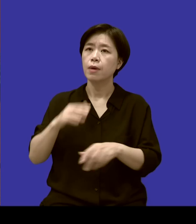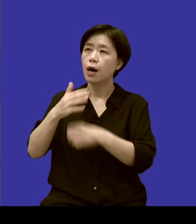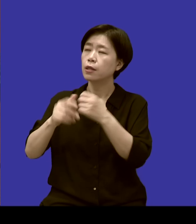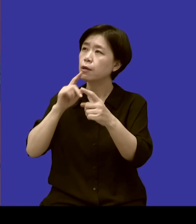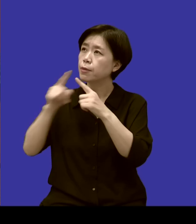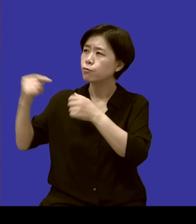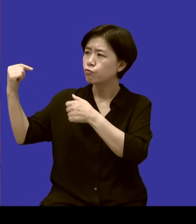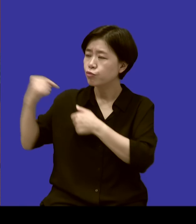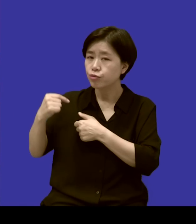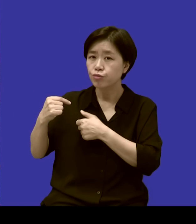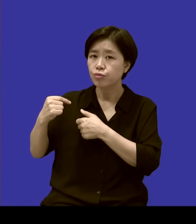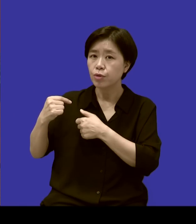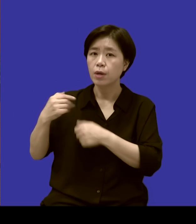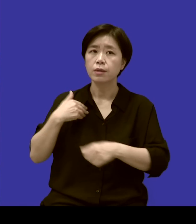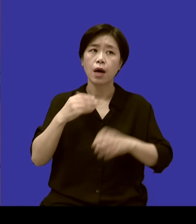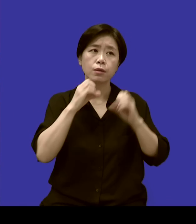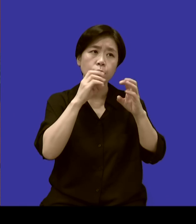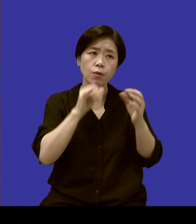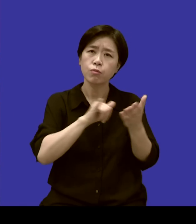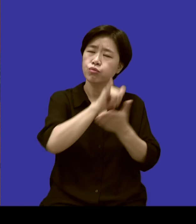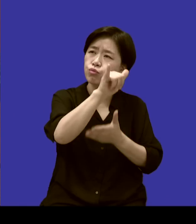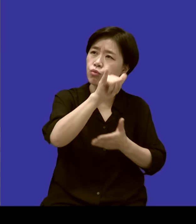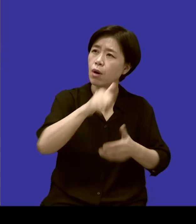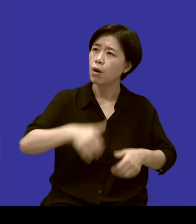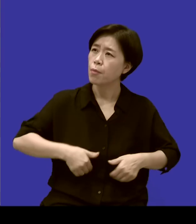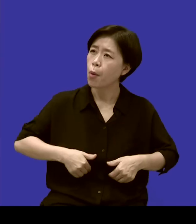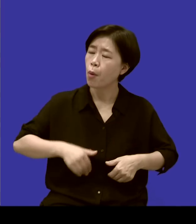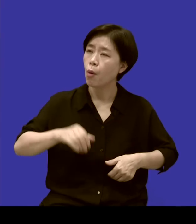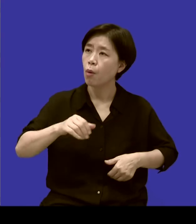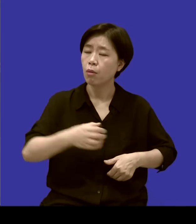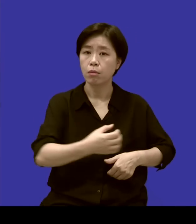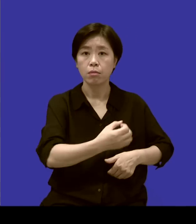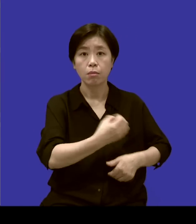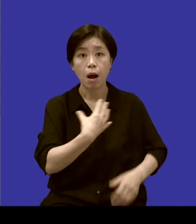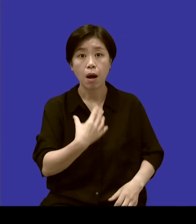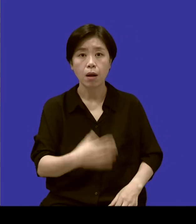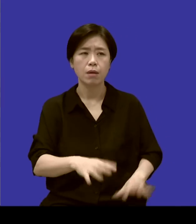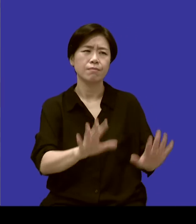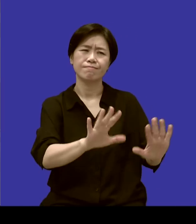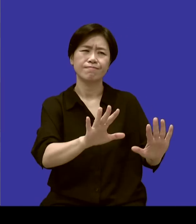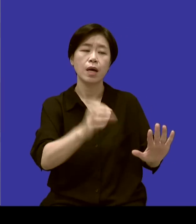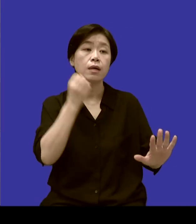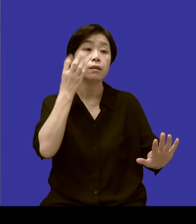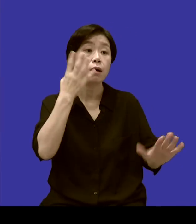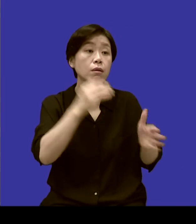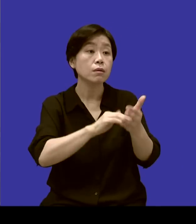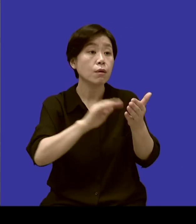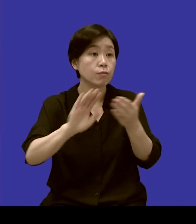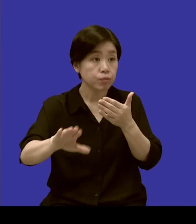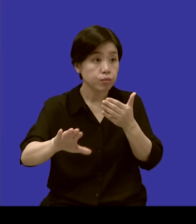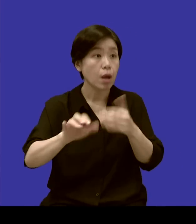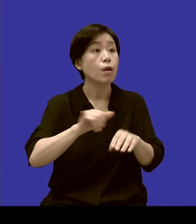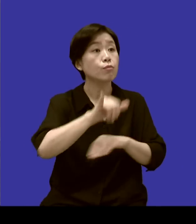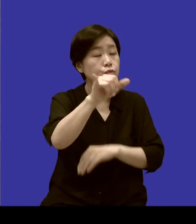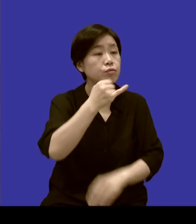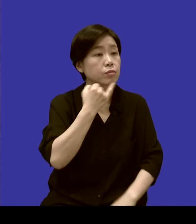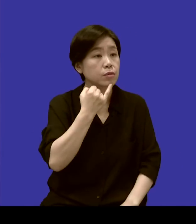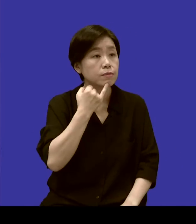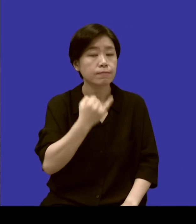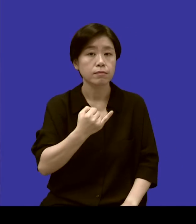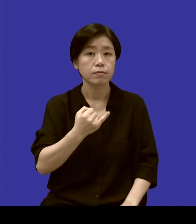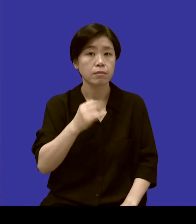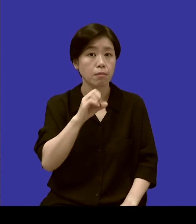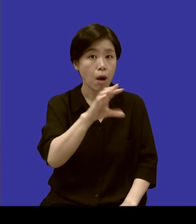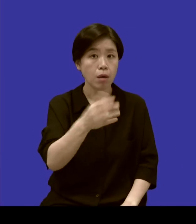같아요. 신청을 할까요? 그 정도예요. 그래요. 그래서 다 끝나고 가. 예. 그래도 괜찮아. 하나님이 그 자리로 다 보내실